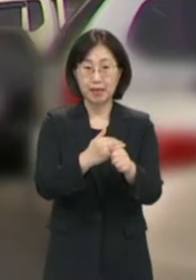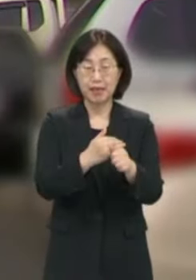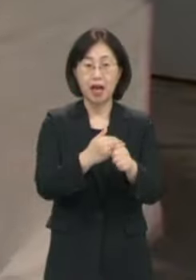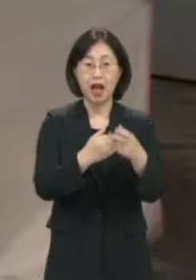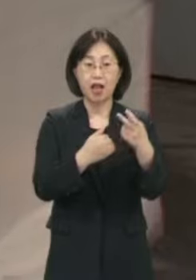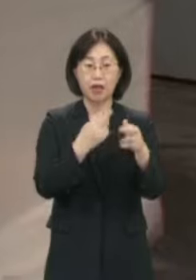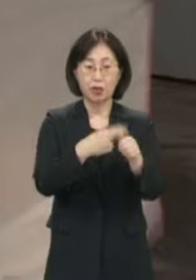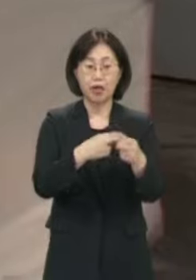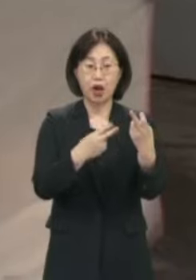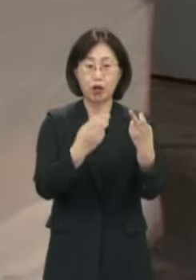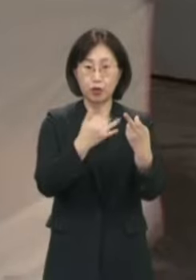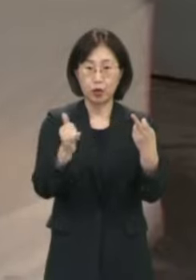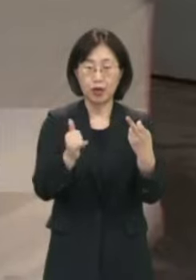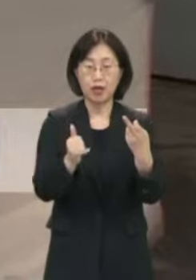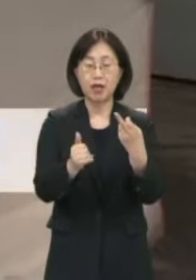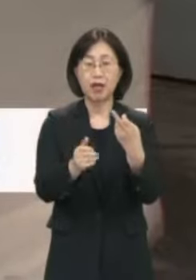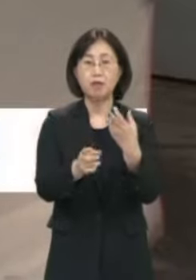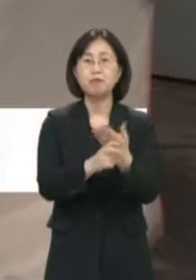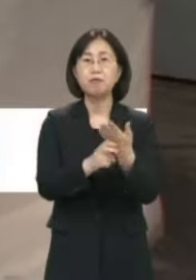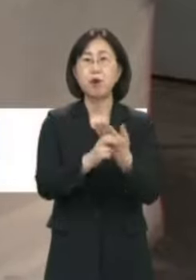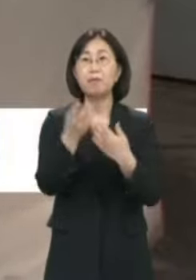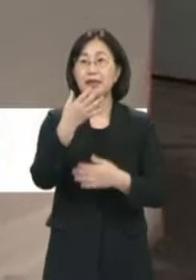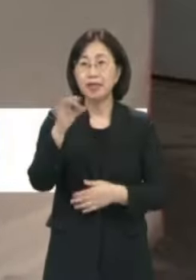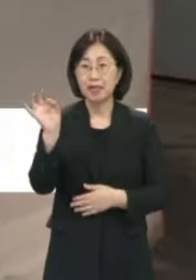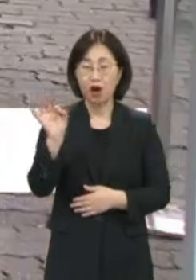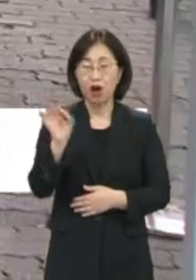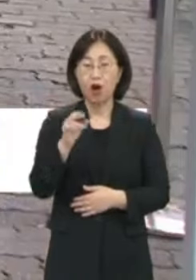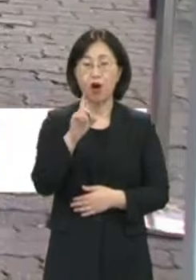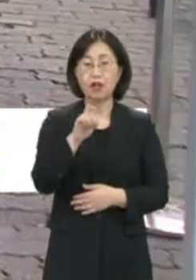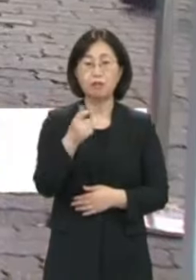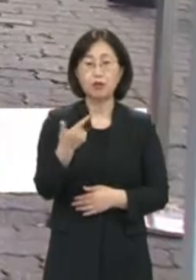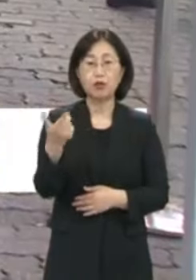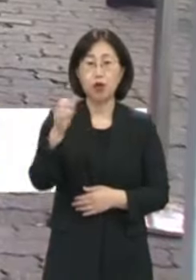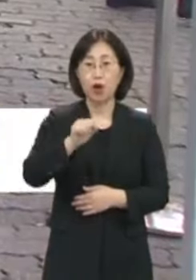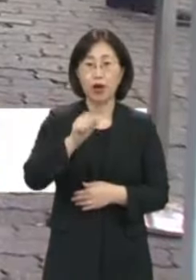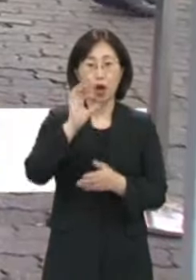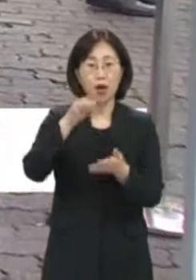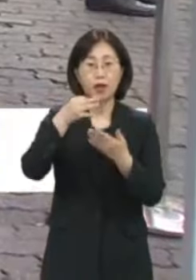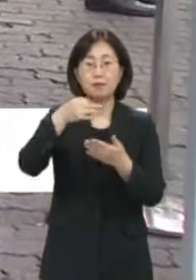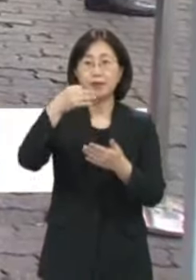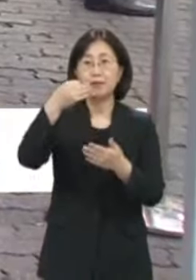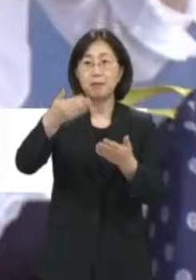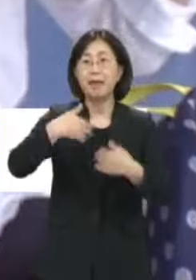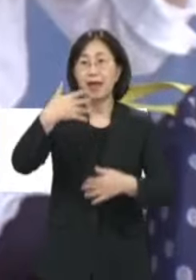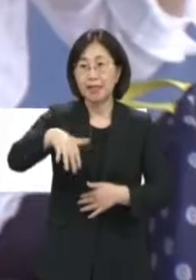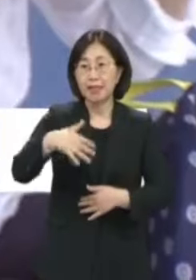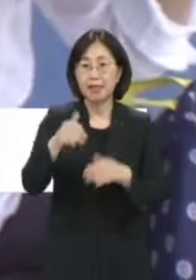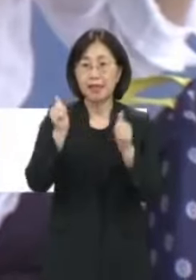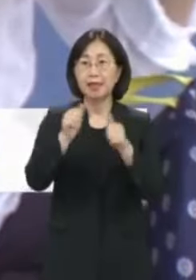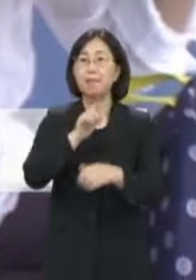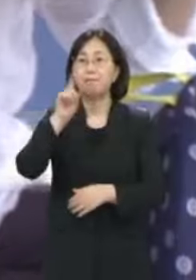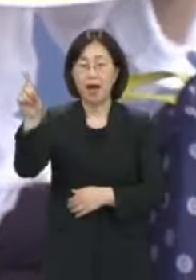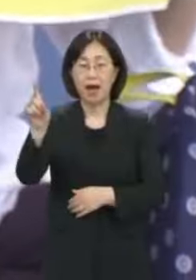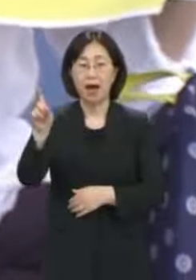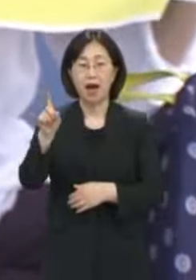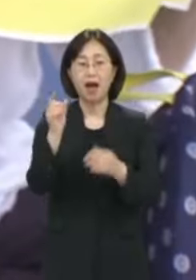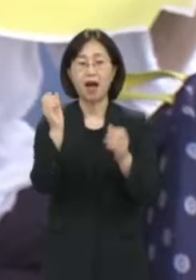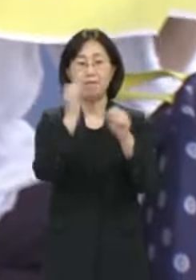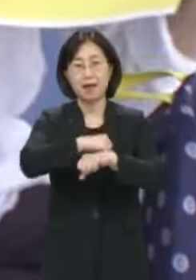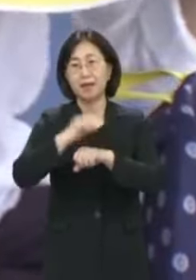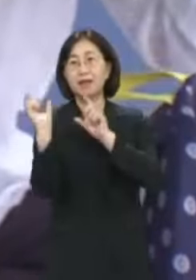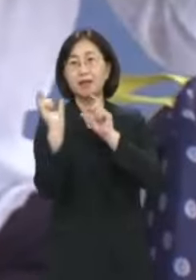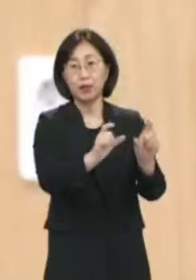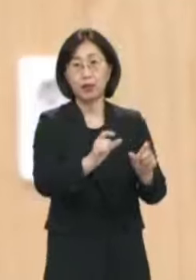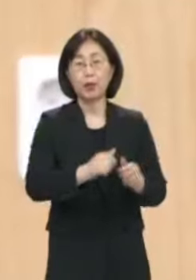12명이 부당해고 결정을 받은 뒤 16억 원 상당의 임금을 받지 못했다며 법원에는 재단 파산 신청이 받아들여진